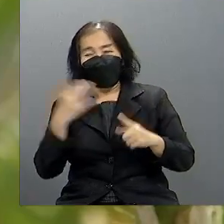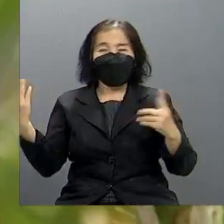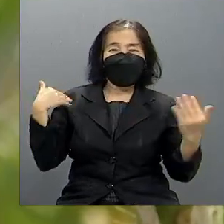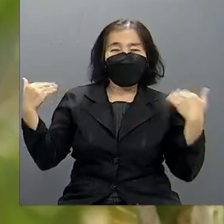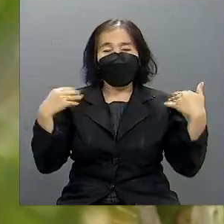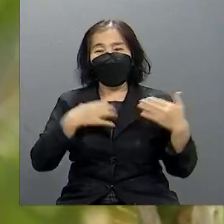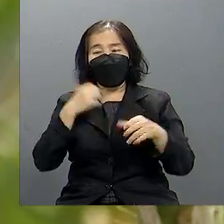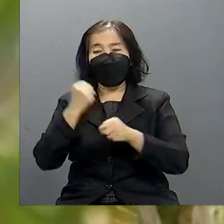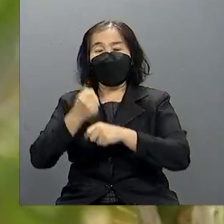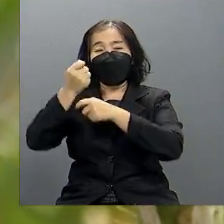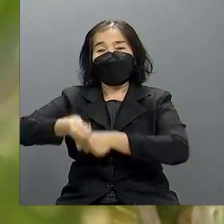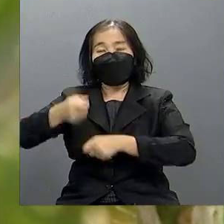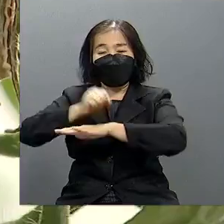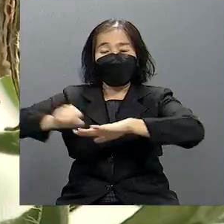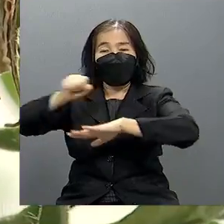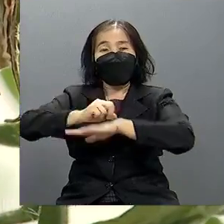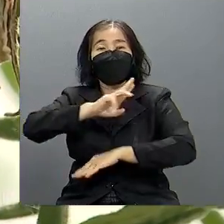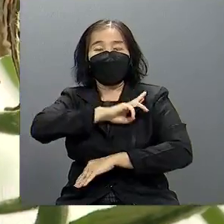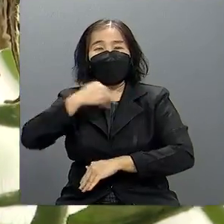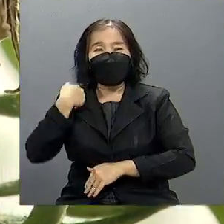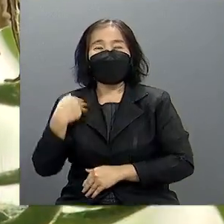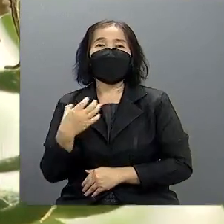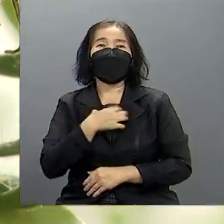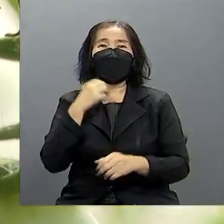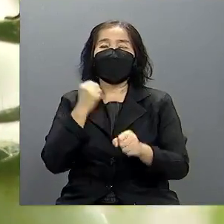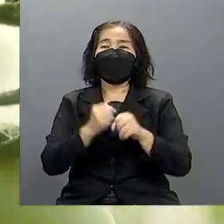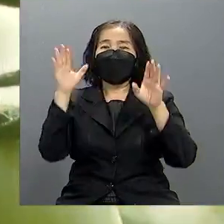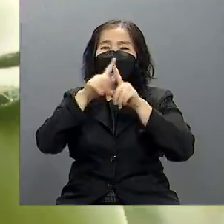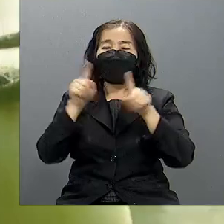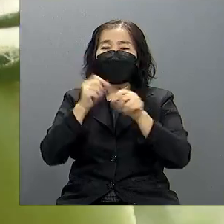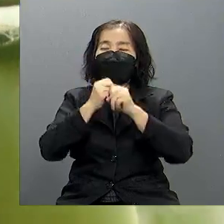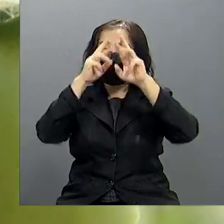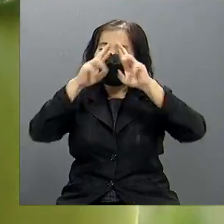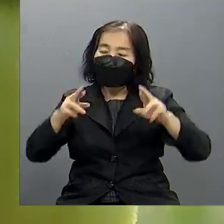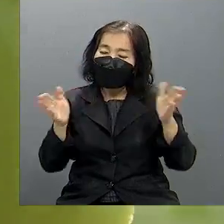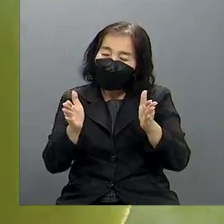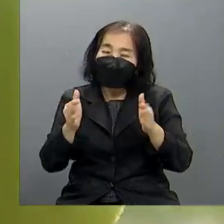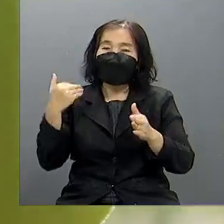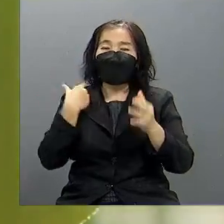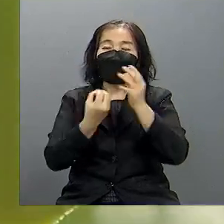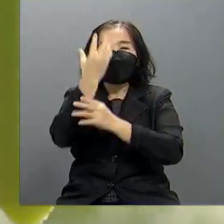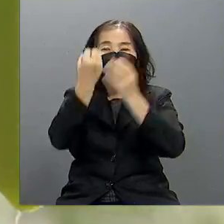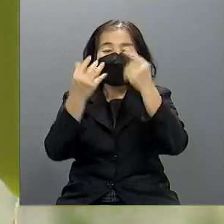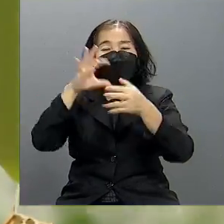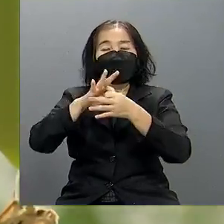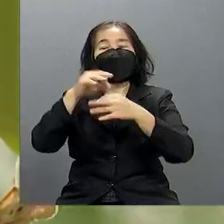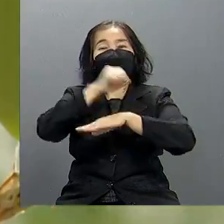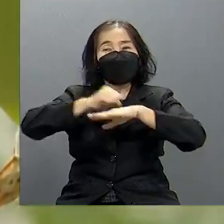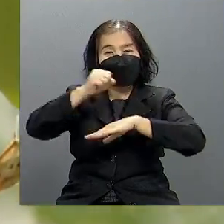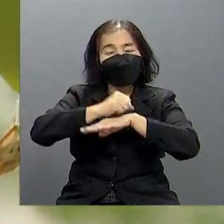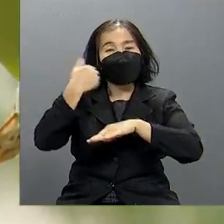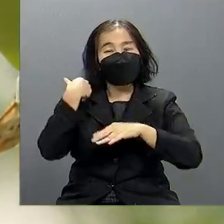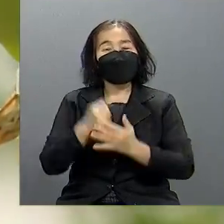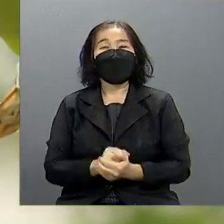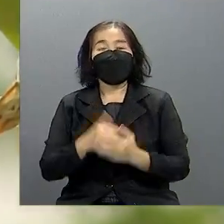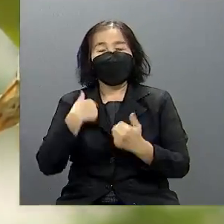เองอะไรเงี้ยค่ะคิดว่าจะทำอยากทำเป็นคาเฟ่เล็กๆแล้วก็มีสวนด้วยอะไรเงี้ยค่ะก็เลยตรงหน้าตรงนั้นก็คือเริ่มที่จะม